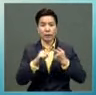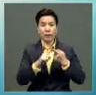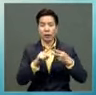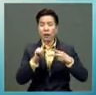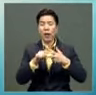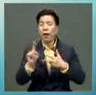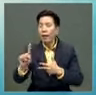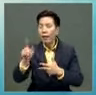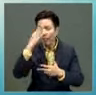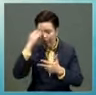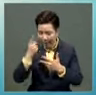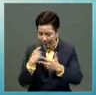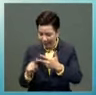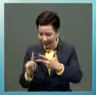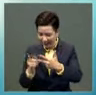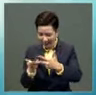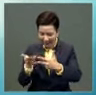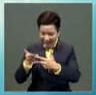2ข้อโทษที